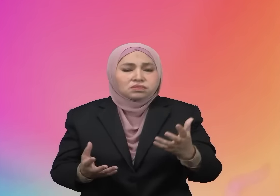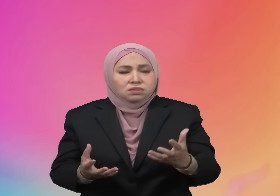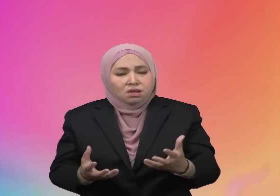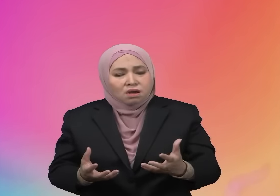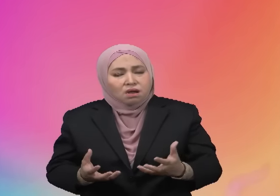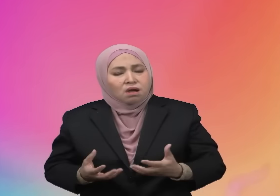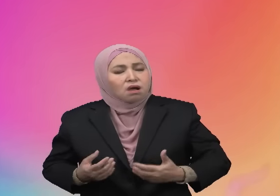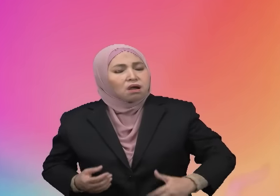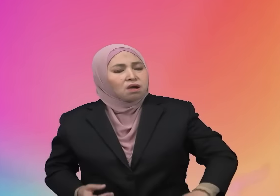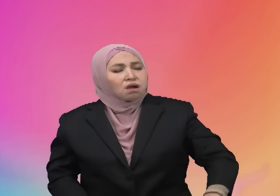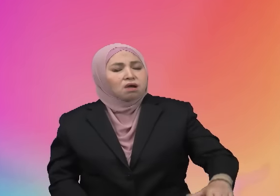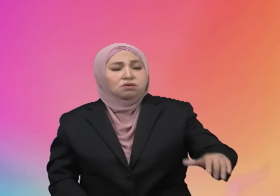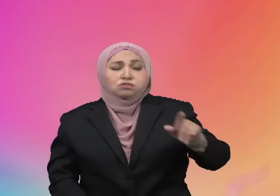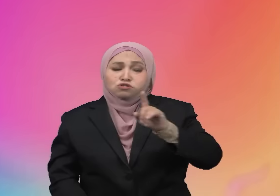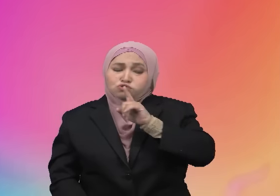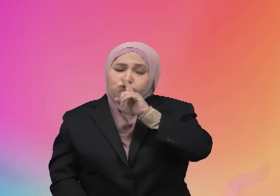ربك ما